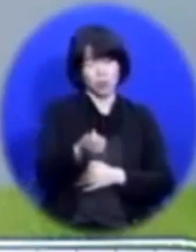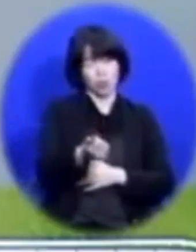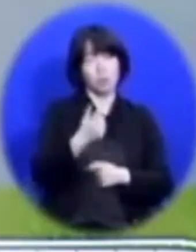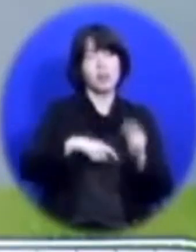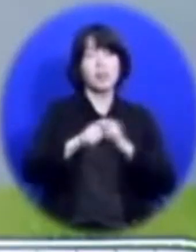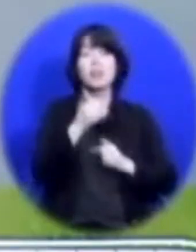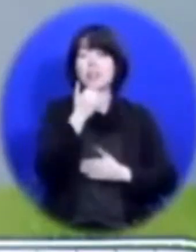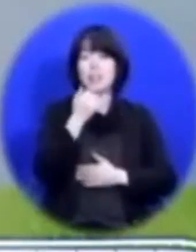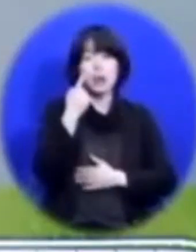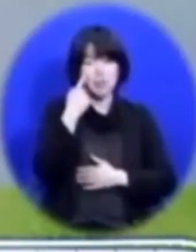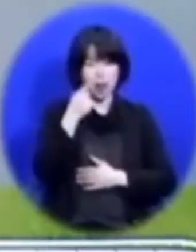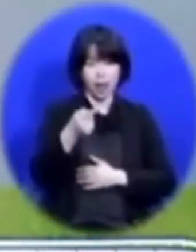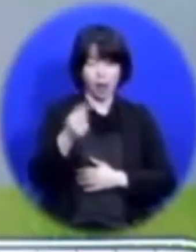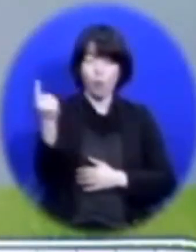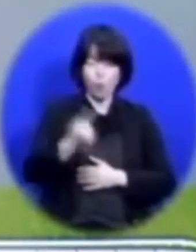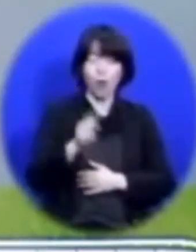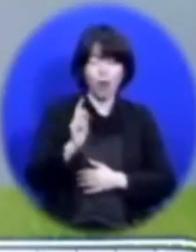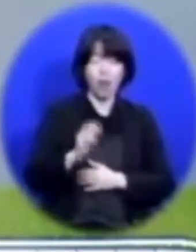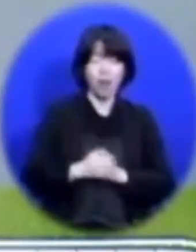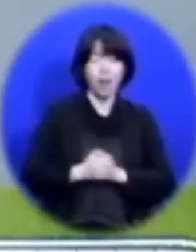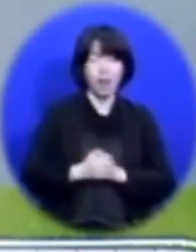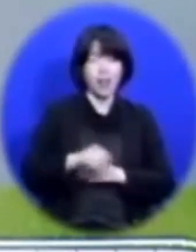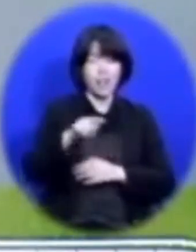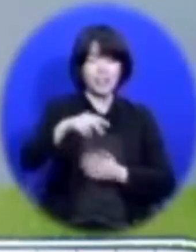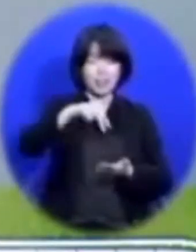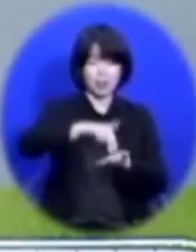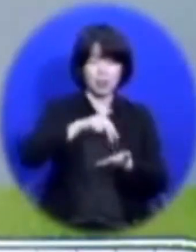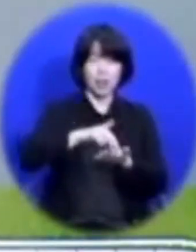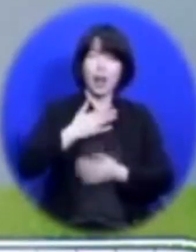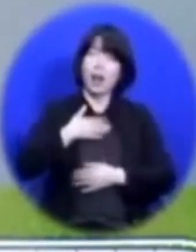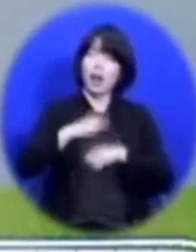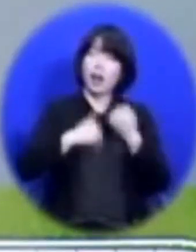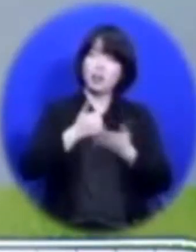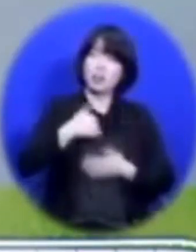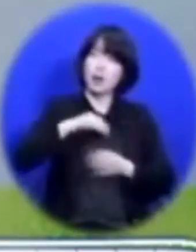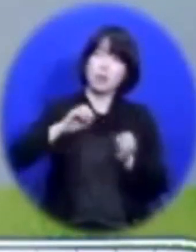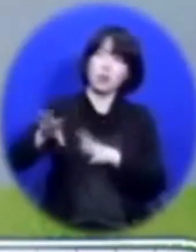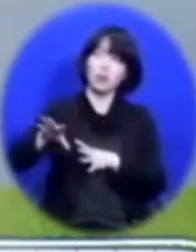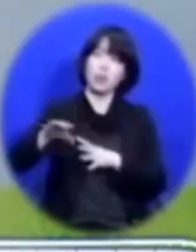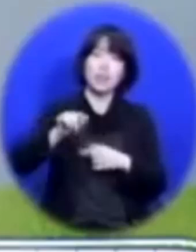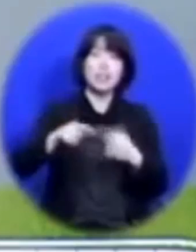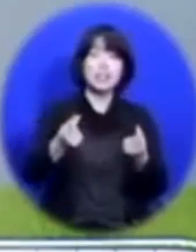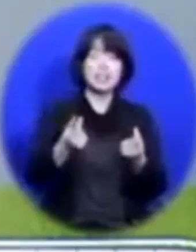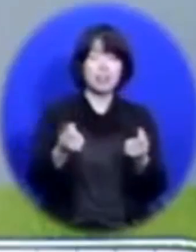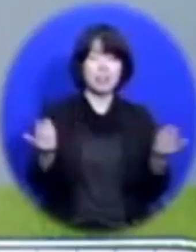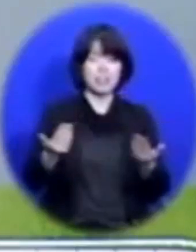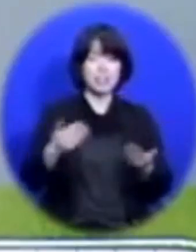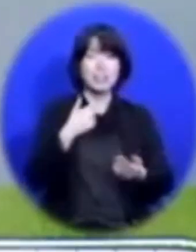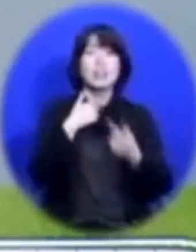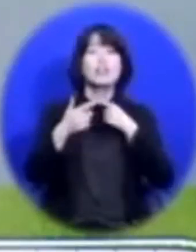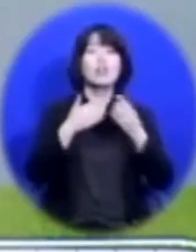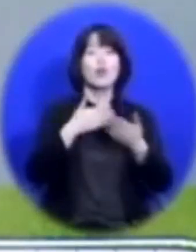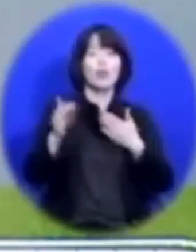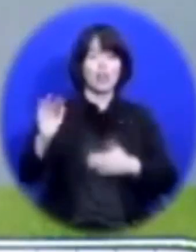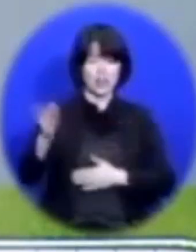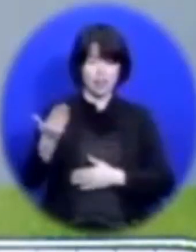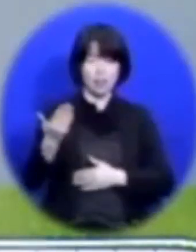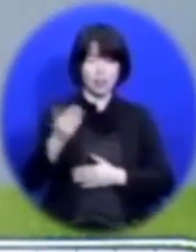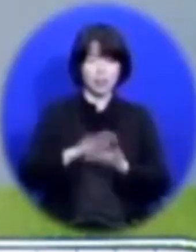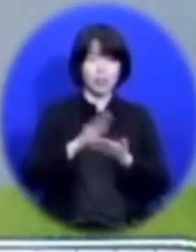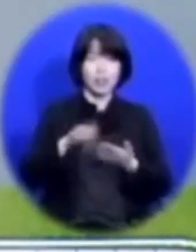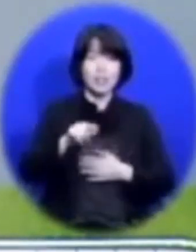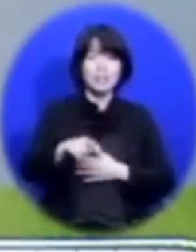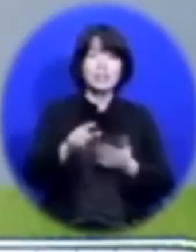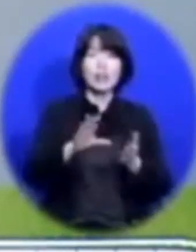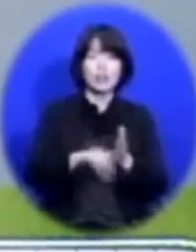더기다려주세요.그렇게될겁니다. 그러한순간에우리는 "하나님이 나를버리신것일까?"라는의문을품게됩니다.모두가이런감정을